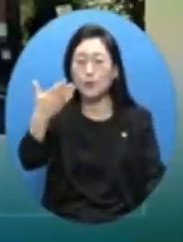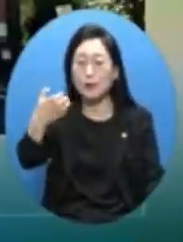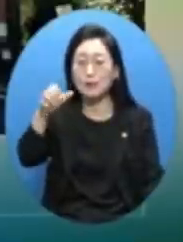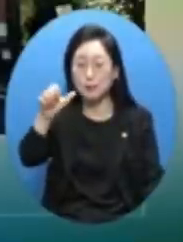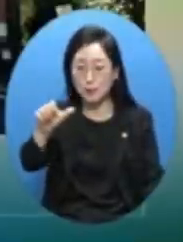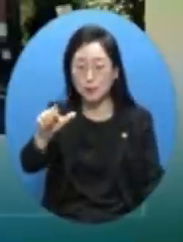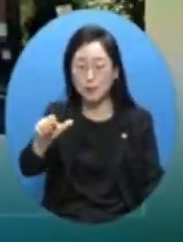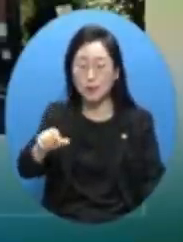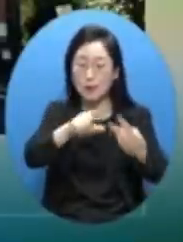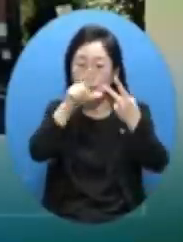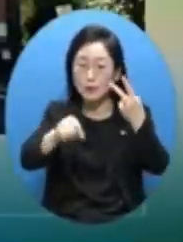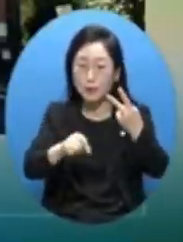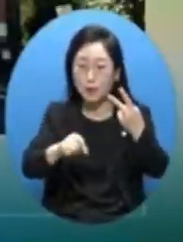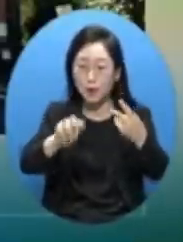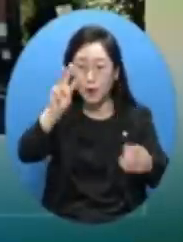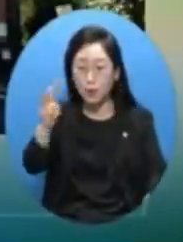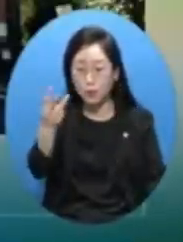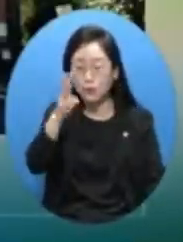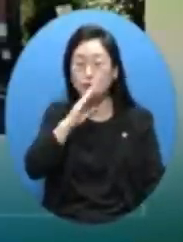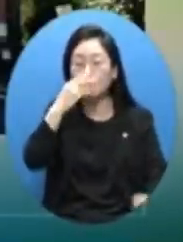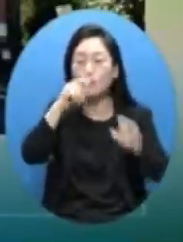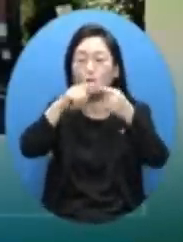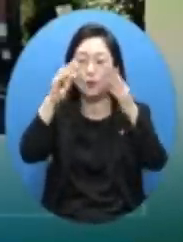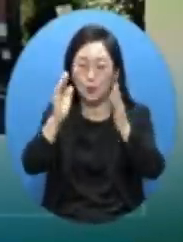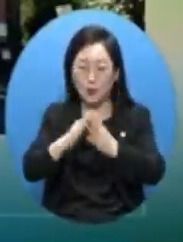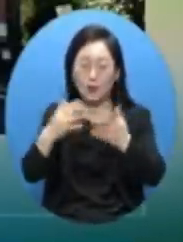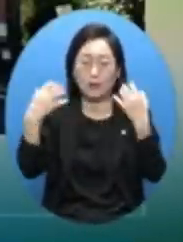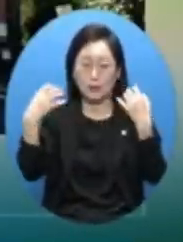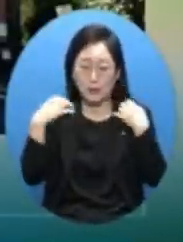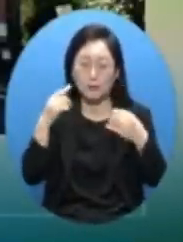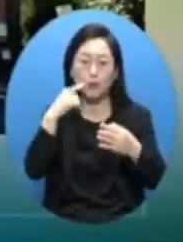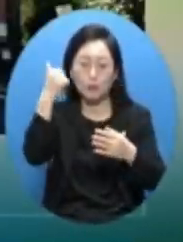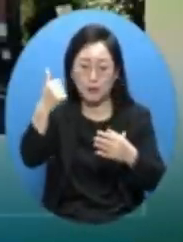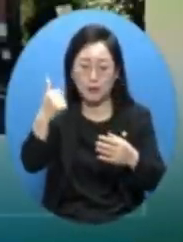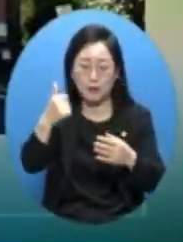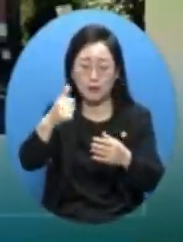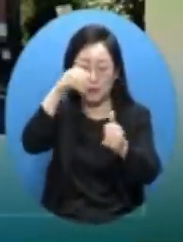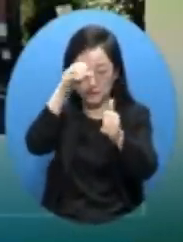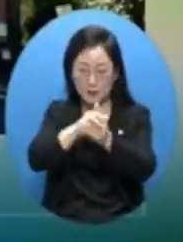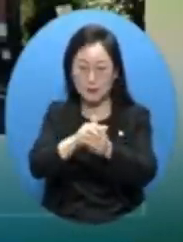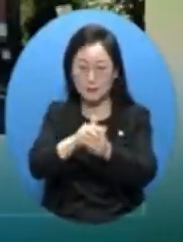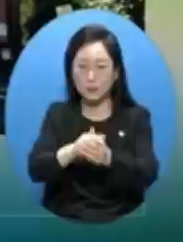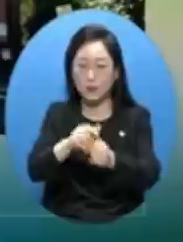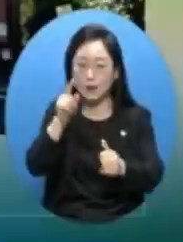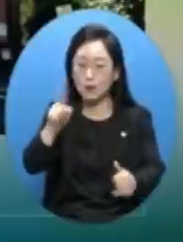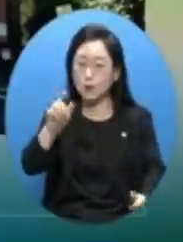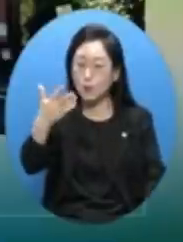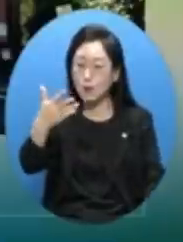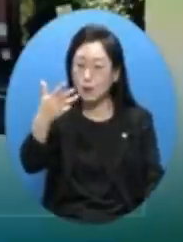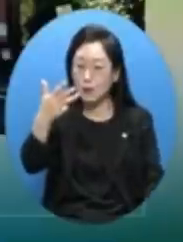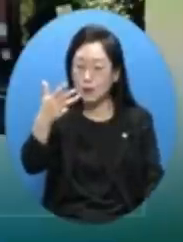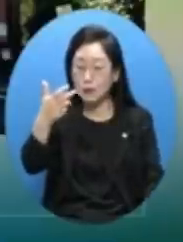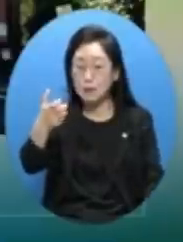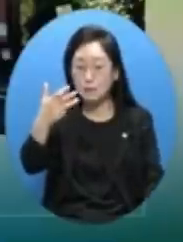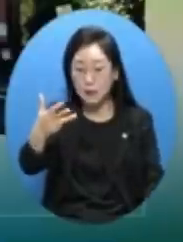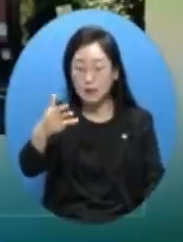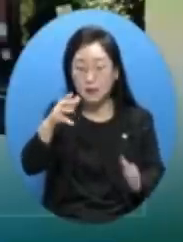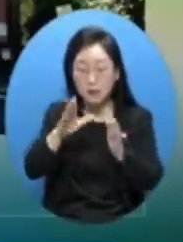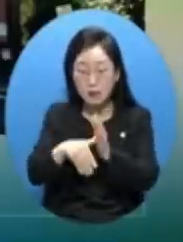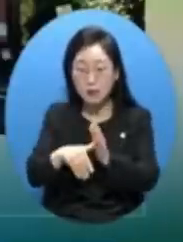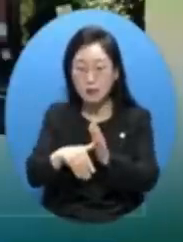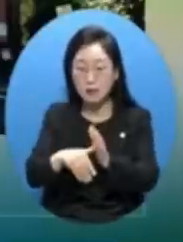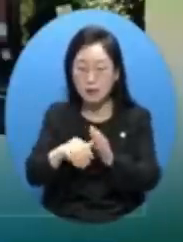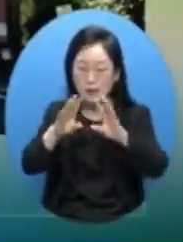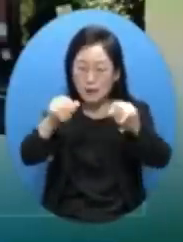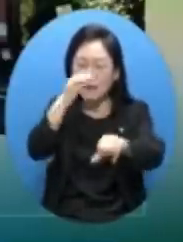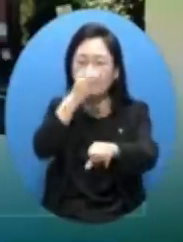워싱턴 순복음 제일교회 담임 목사로 청명을 받습니다. 이곳에 가서 87년도에 땅 3,000평을 구입하고 교회 건축을